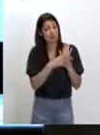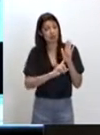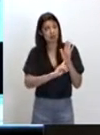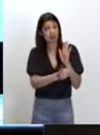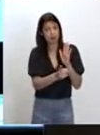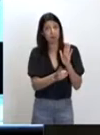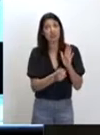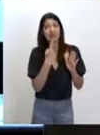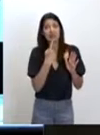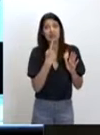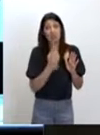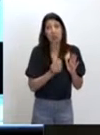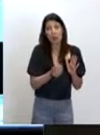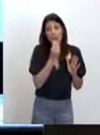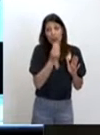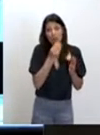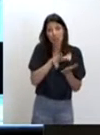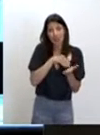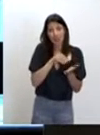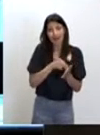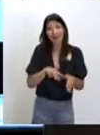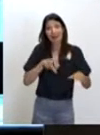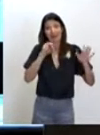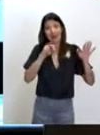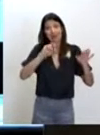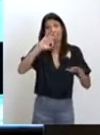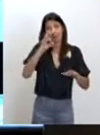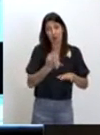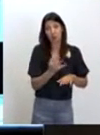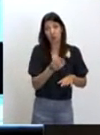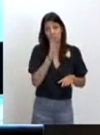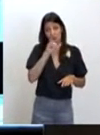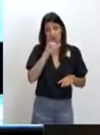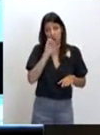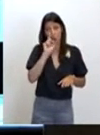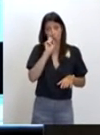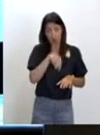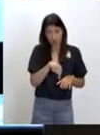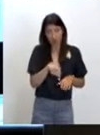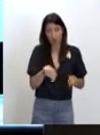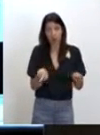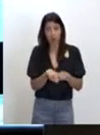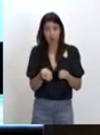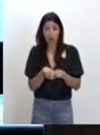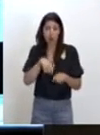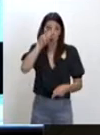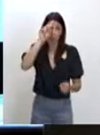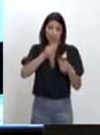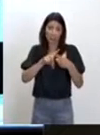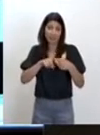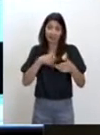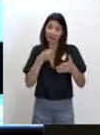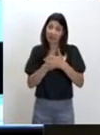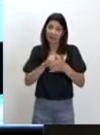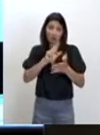démarrage du contrat et une obligation pour le futur délégataire d'arriver à 100% en fin de contrat.